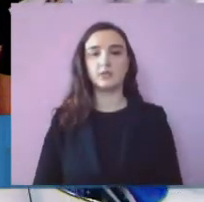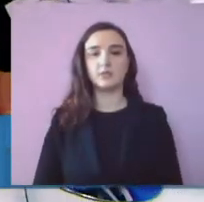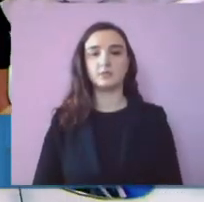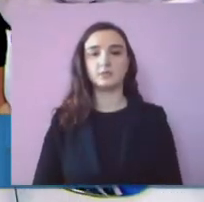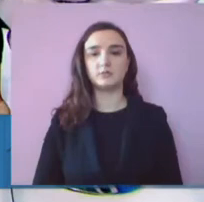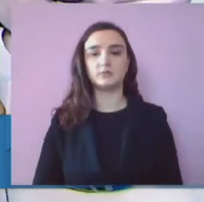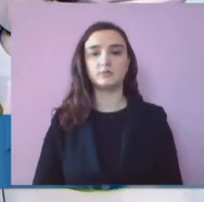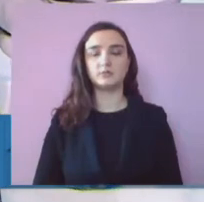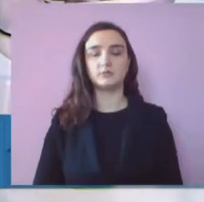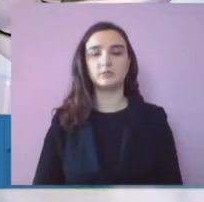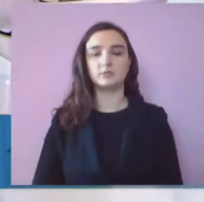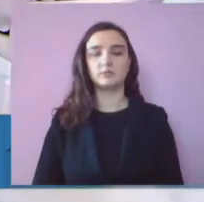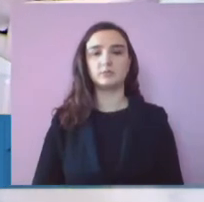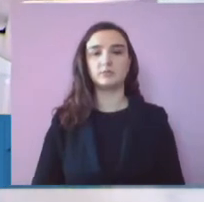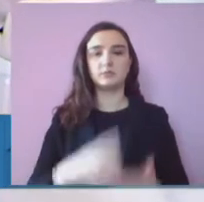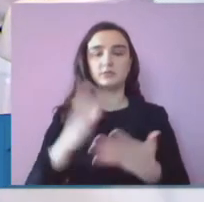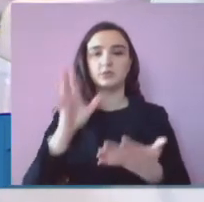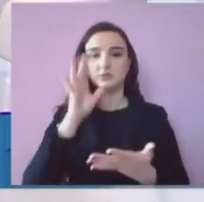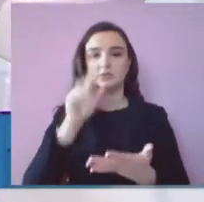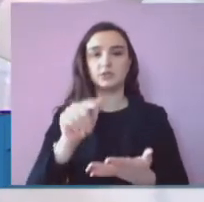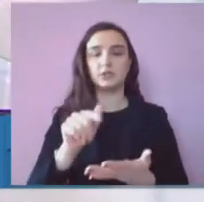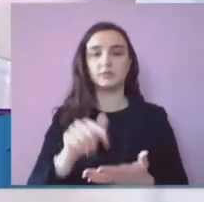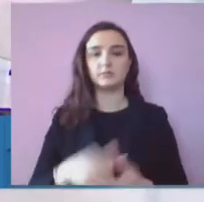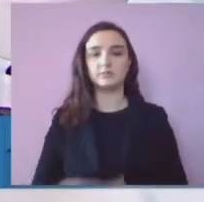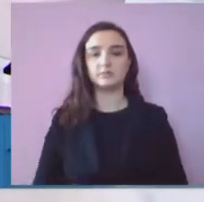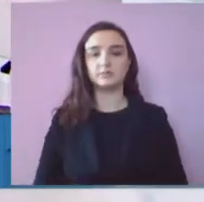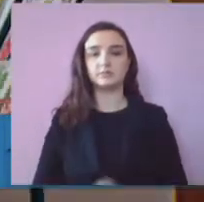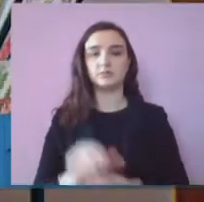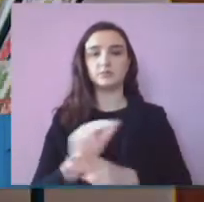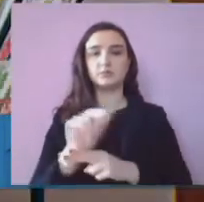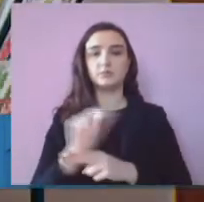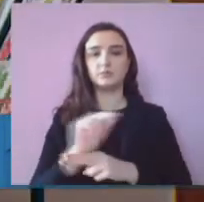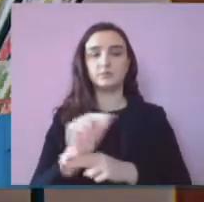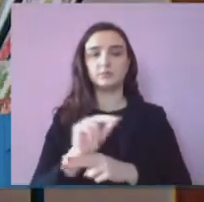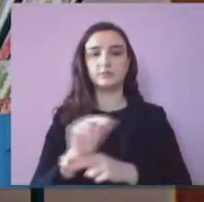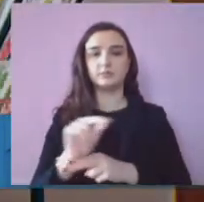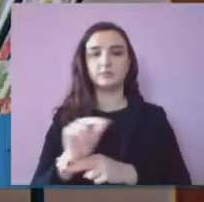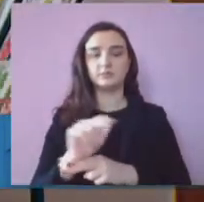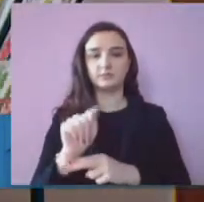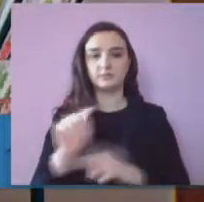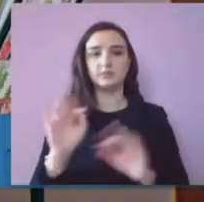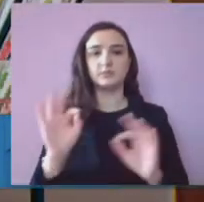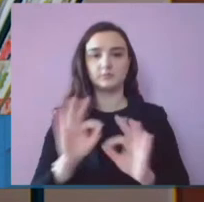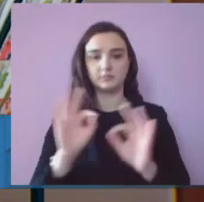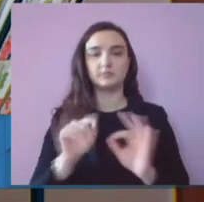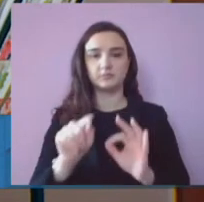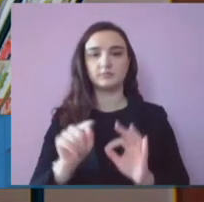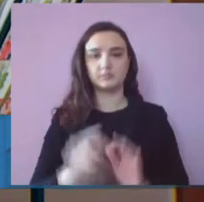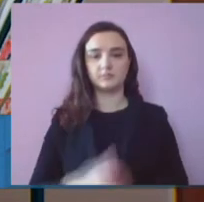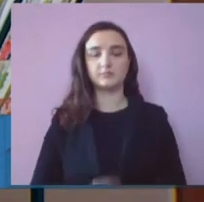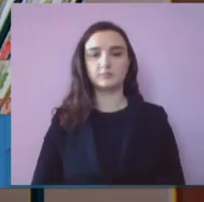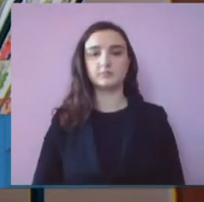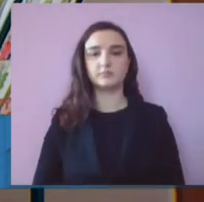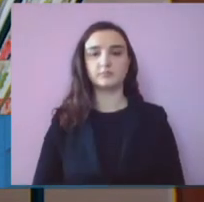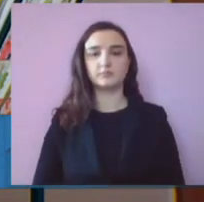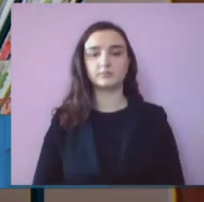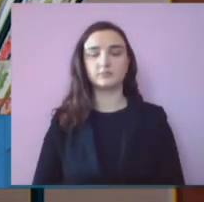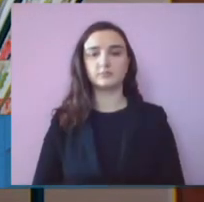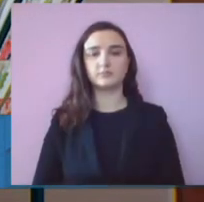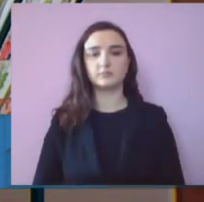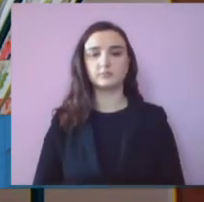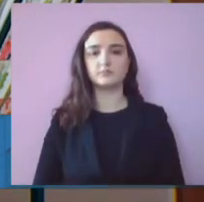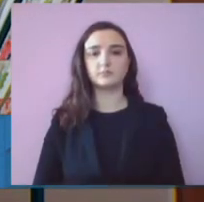არ შეიძლება თიროტოქსიკოზის საწინააღმდეგო მკურნალობა, თავს ანებებს ხოლმე ან არასწორი დოზით აგრძელებს მკურნალობას. არ უნდა